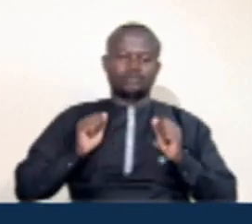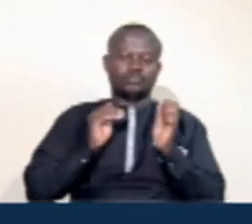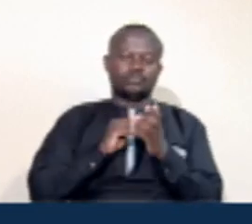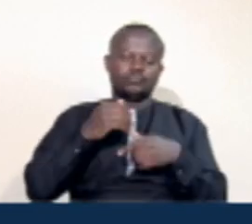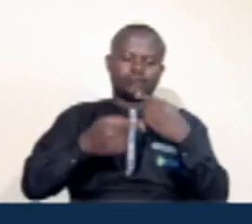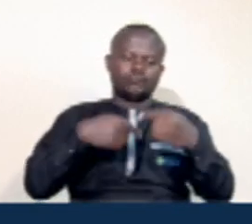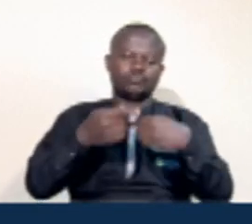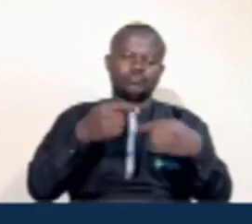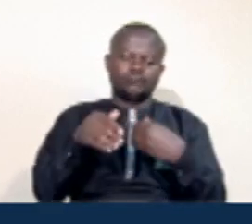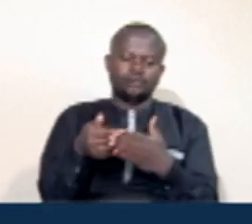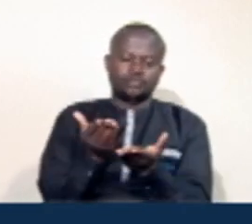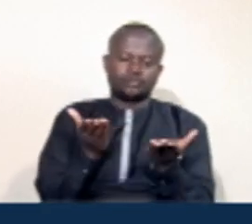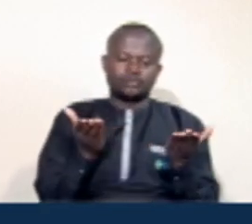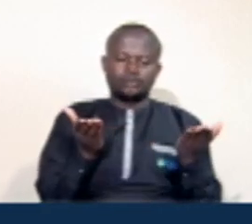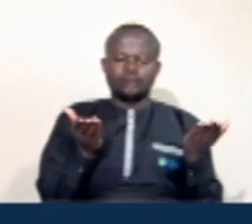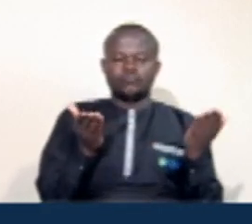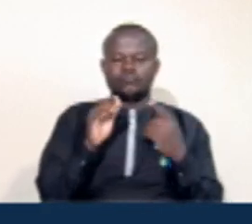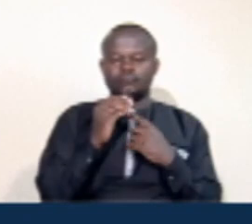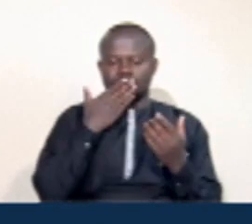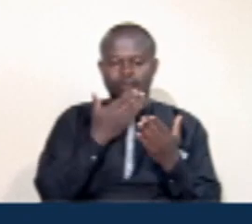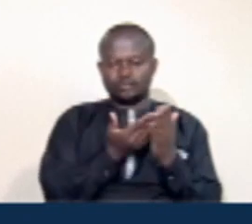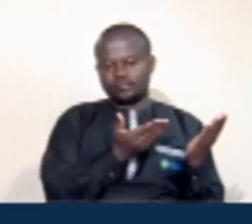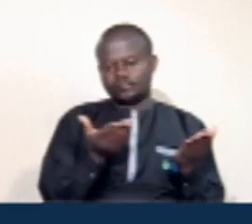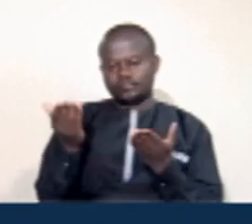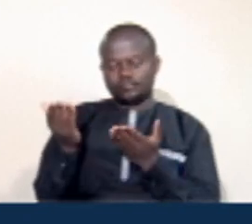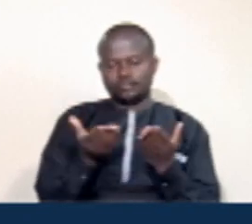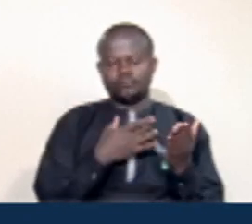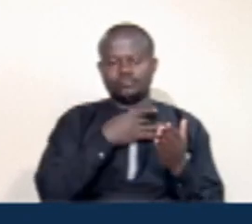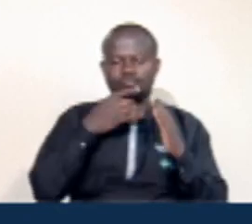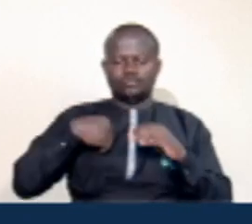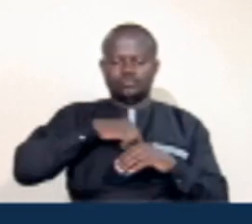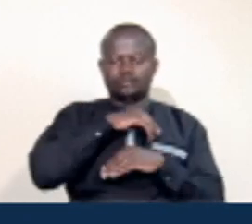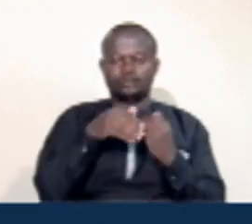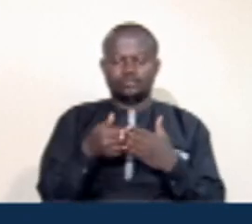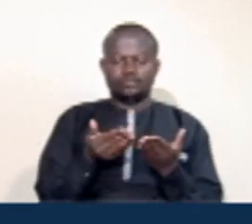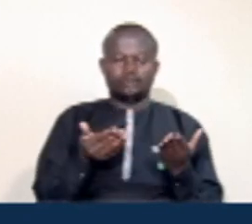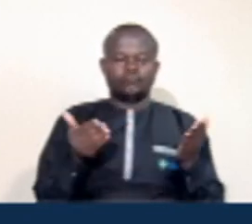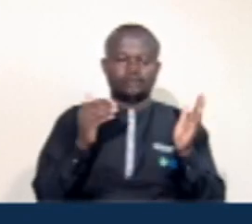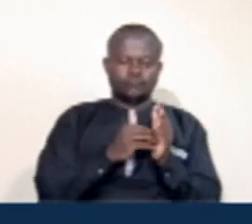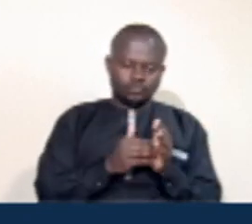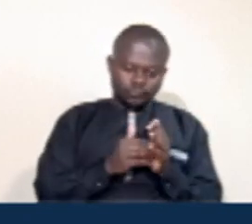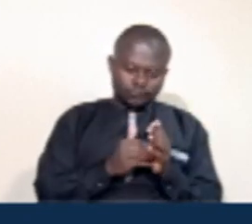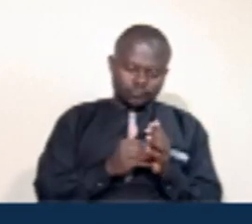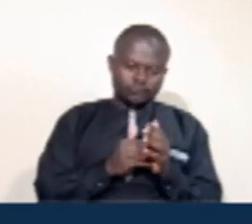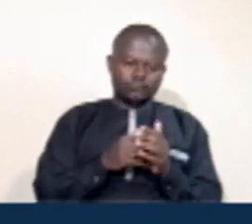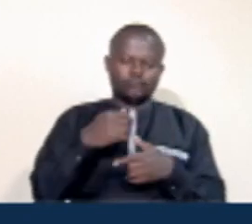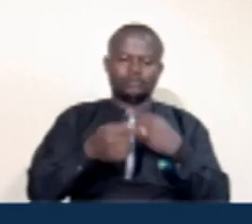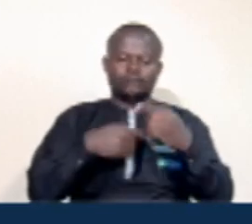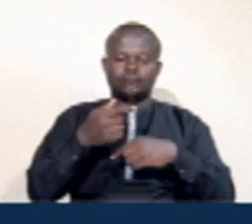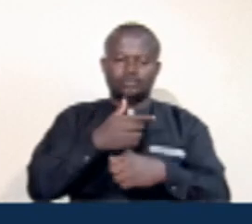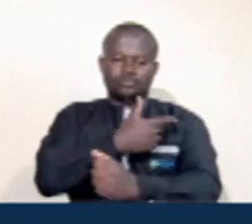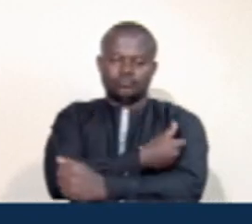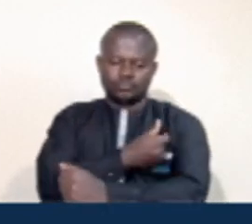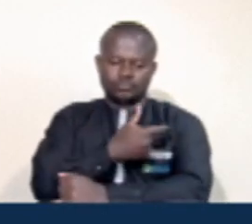kandi bagakomeza n'umuco mwiza wo kwakira abatugana abashyitsi bacu ariko no gukomeza